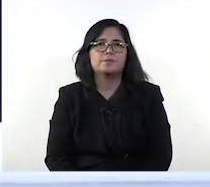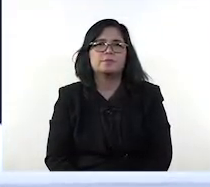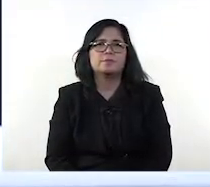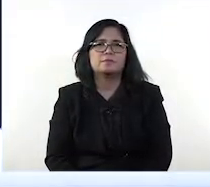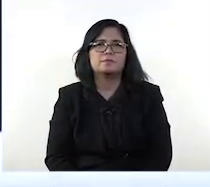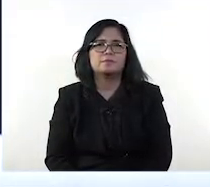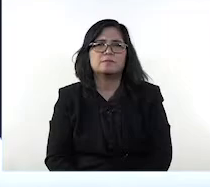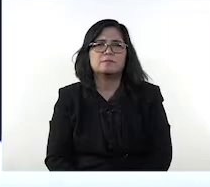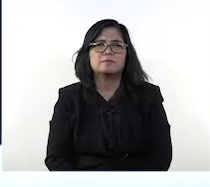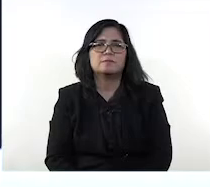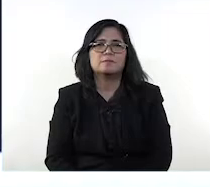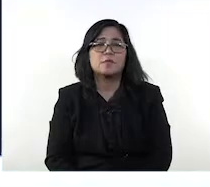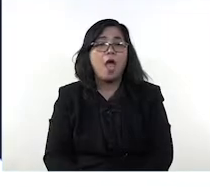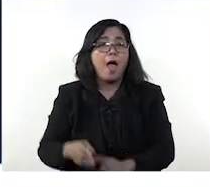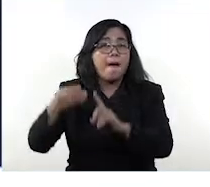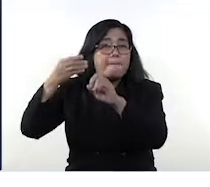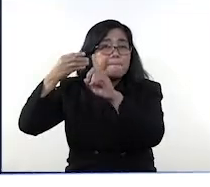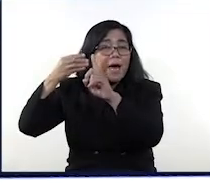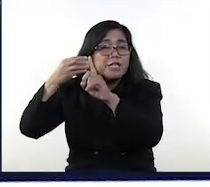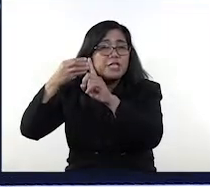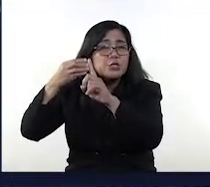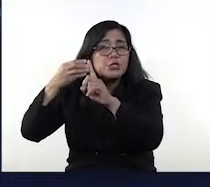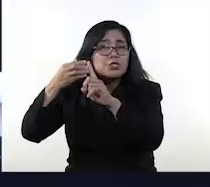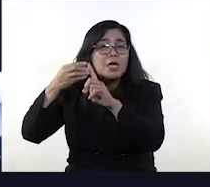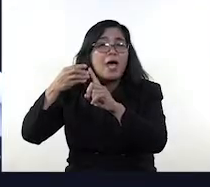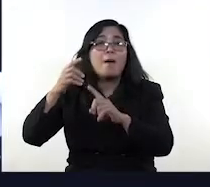Hai bergizi has the spirit of enthusiasm